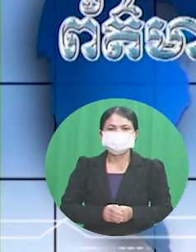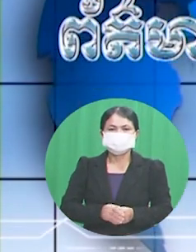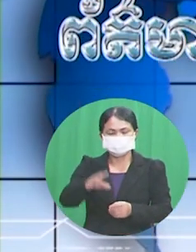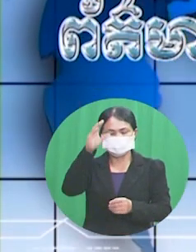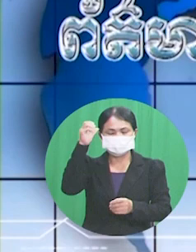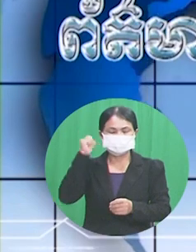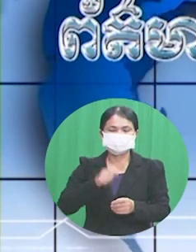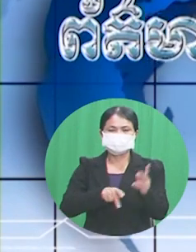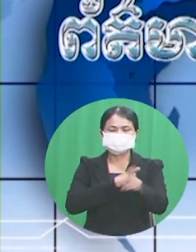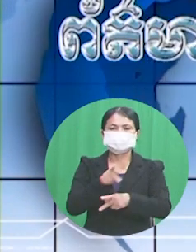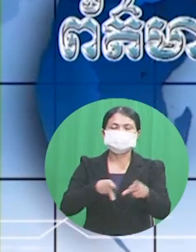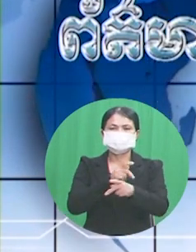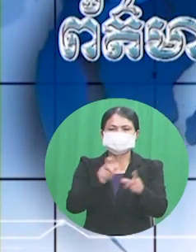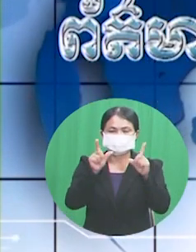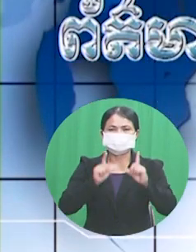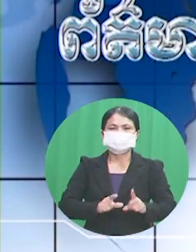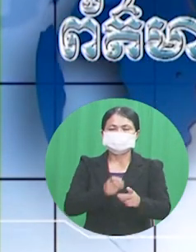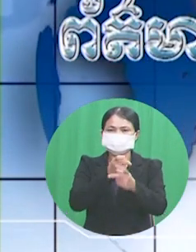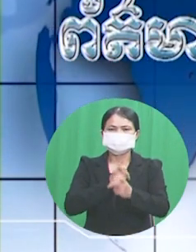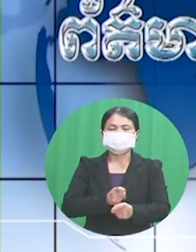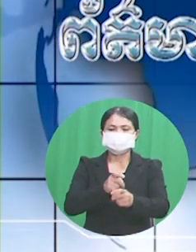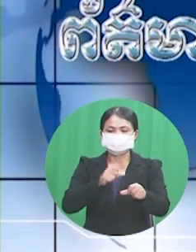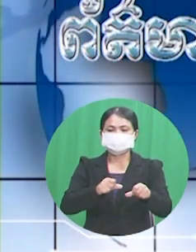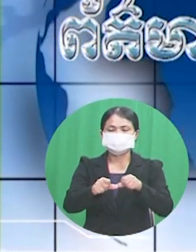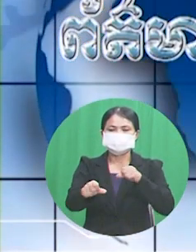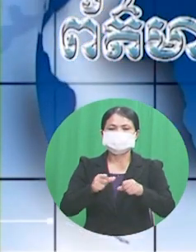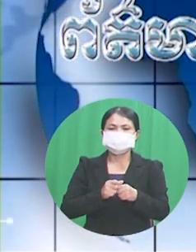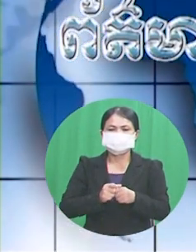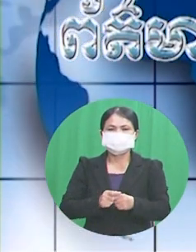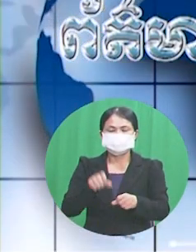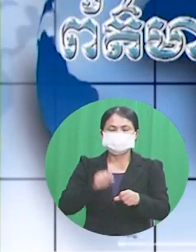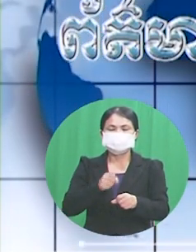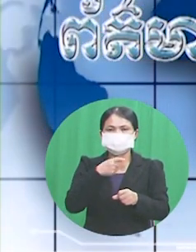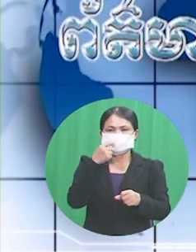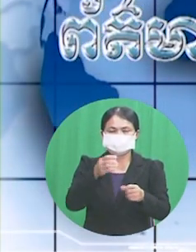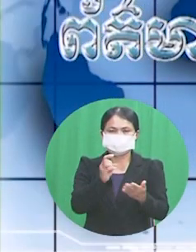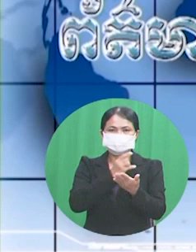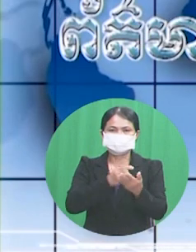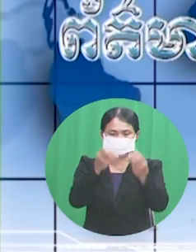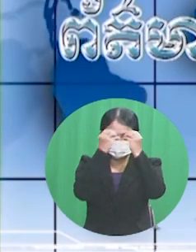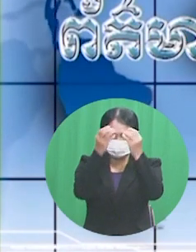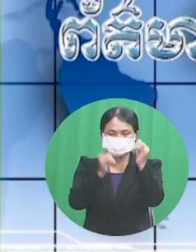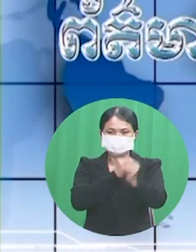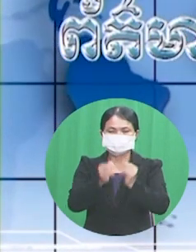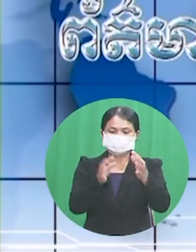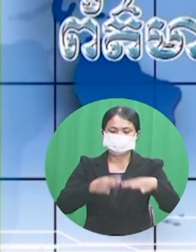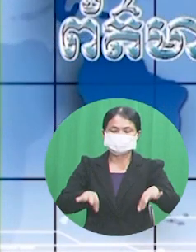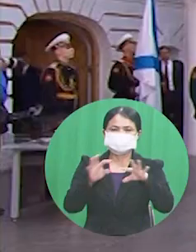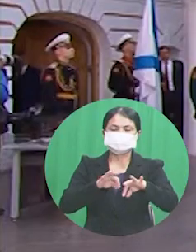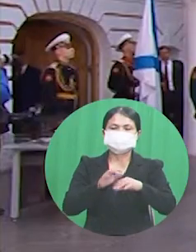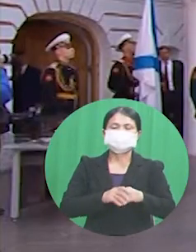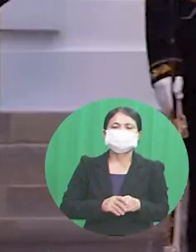លោកលោកស្រីអ្នកនាងកញ្ញាប្រិយមិត្តទូរទស្សនិកជនជាទីគោរពជាបន្តទៅទៀតនេះខ្ញុំបាទសូមជម្រាបជូននូវមេតិការព័ត៌មានអន្តរជាតិសំខាន់សំ